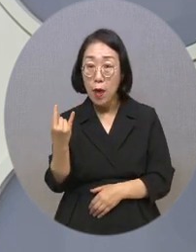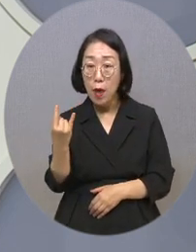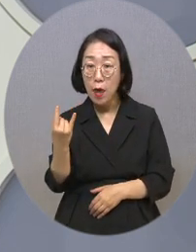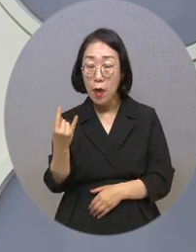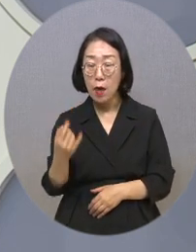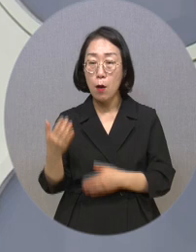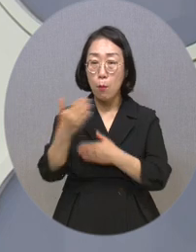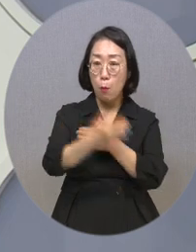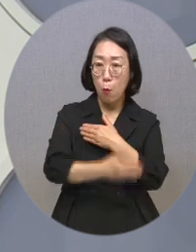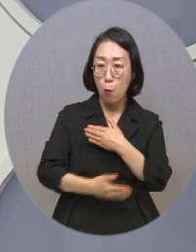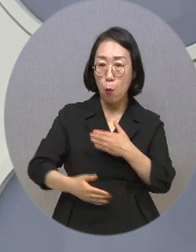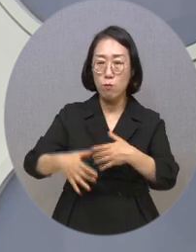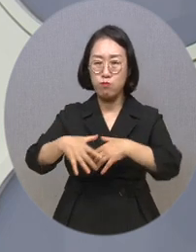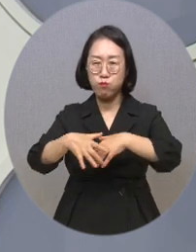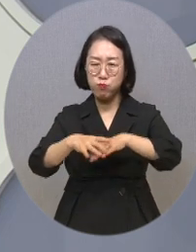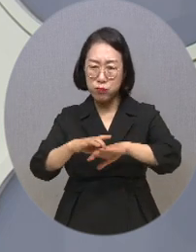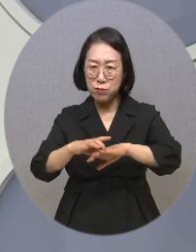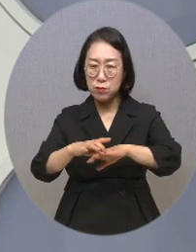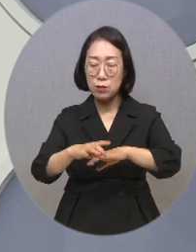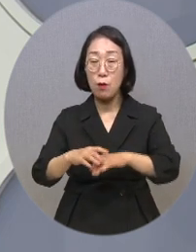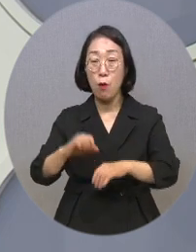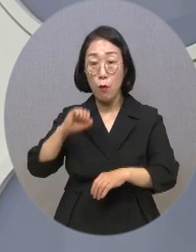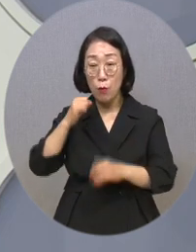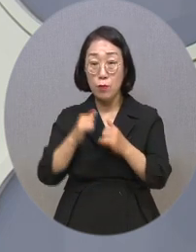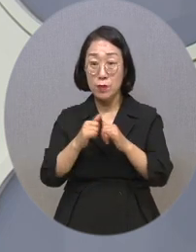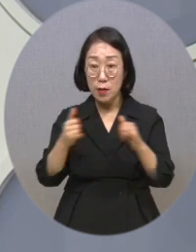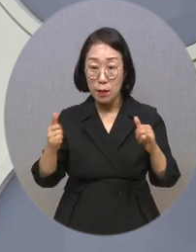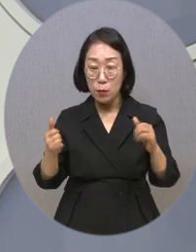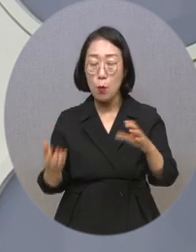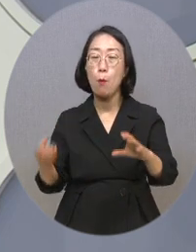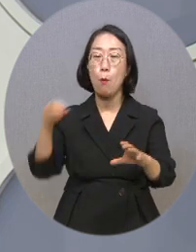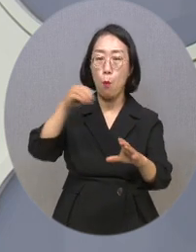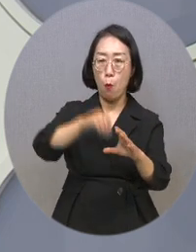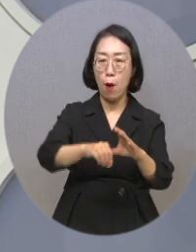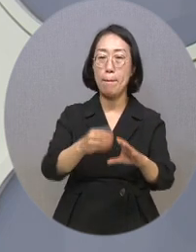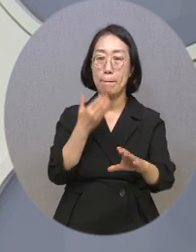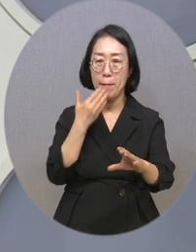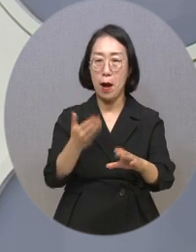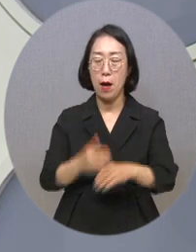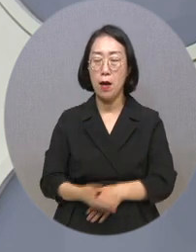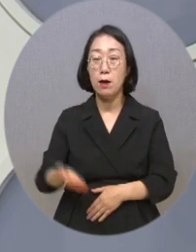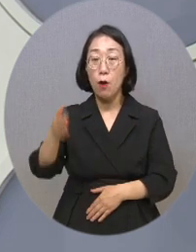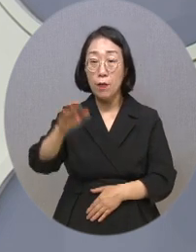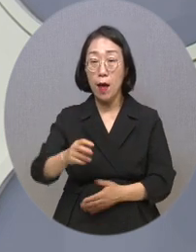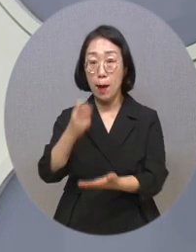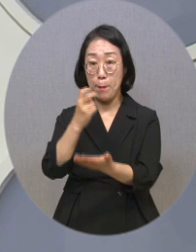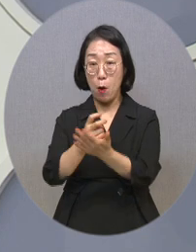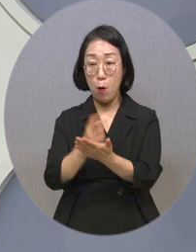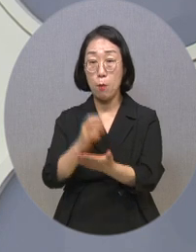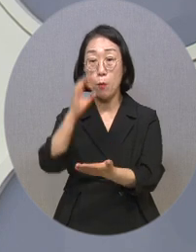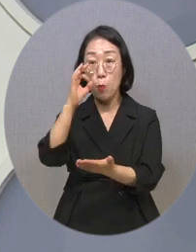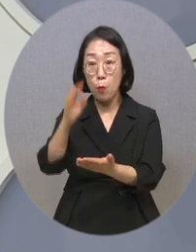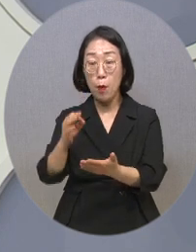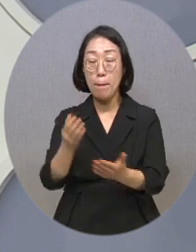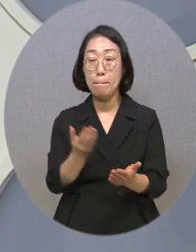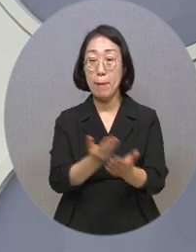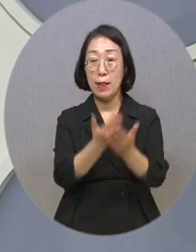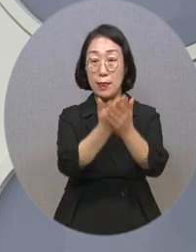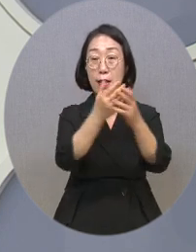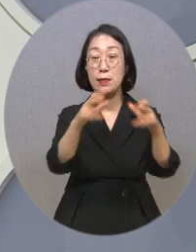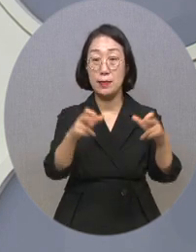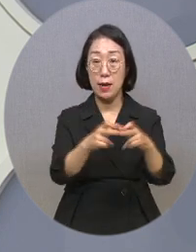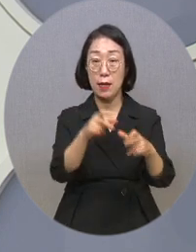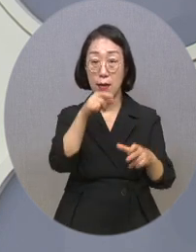좀 그렇게 그 어려운 사람들도 다 포함될 수가 있습니다. 근데 법적으로는 발달